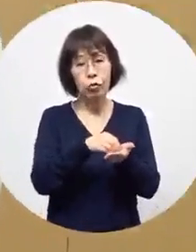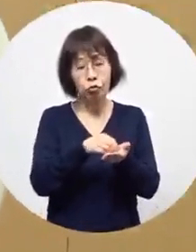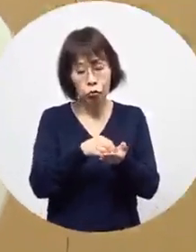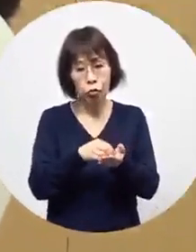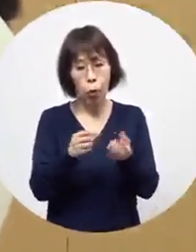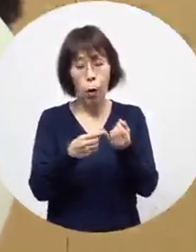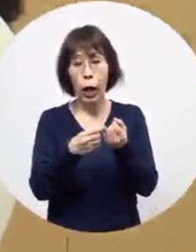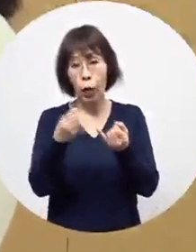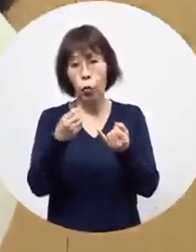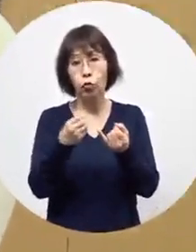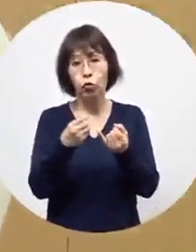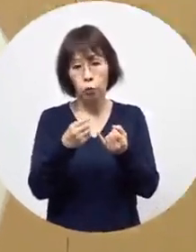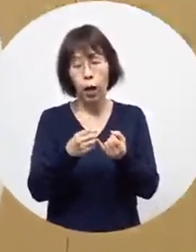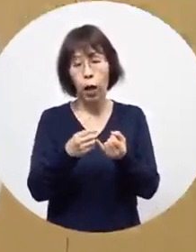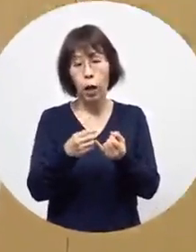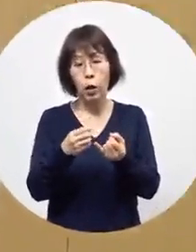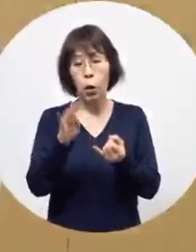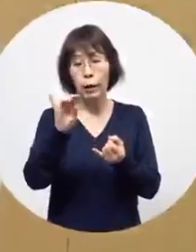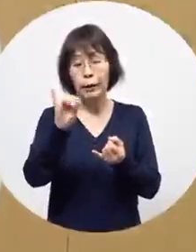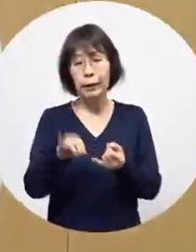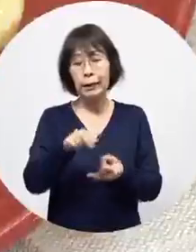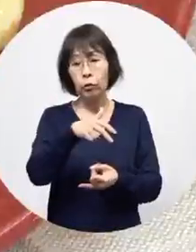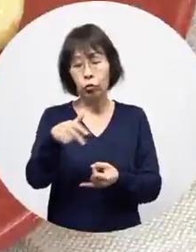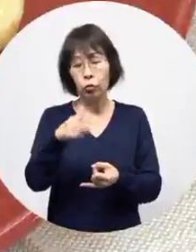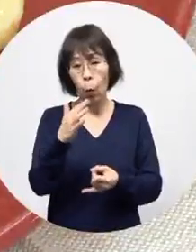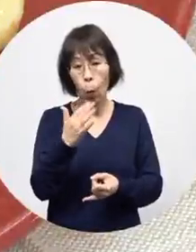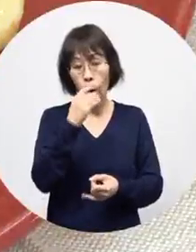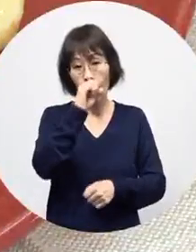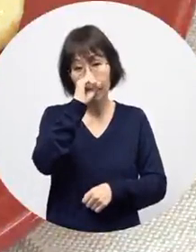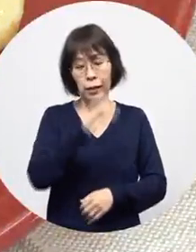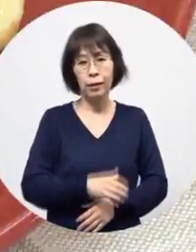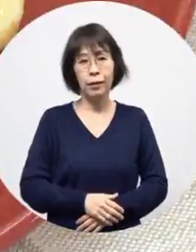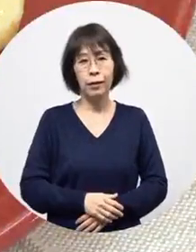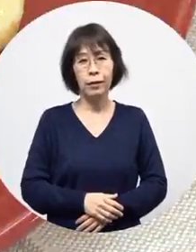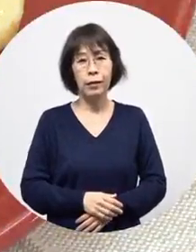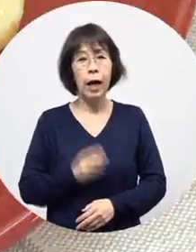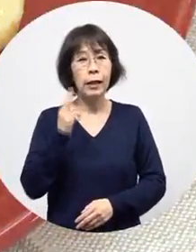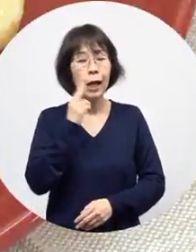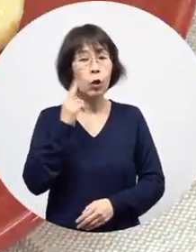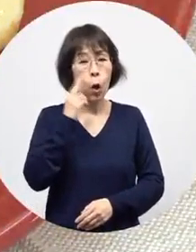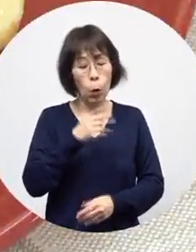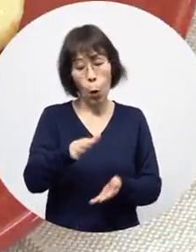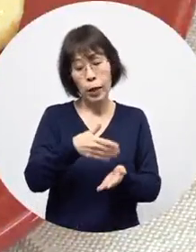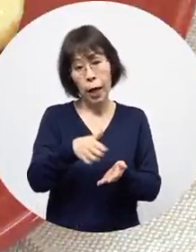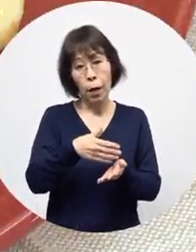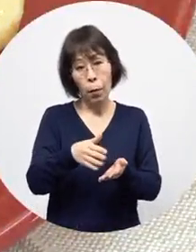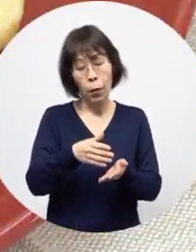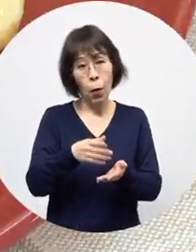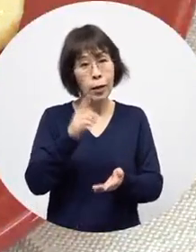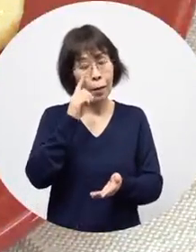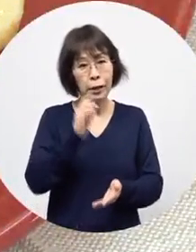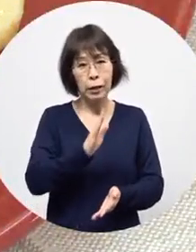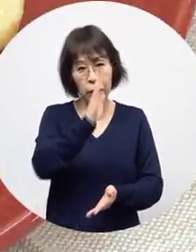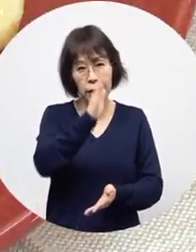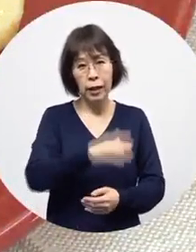い香りが漂っています。 はい、 里芋の洋風のピリ辛炒め、お試しください。